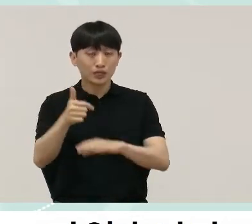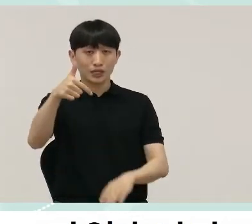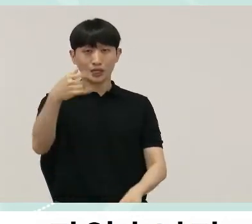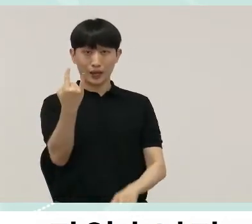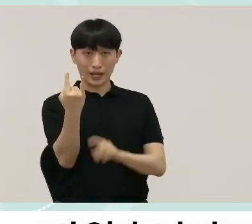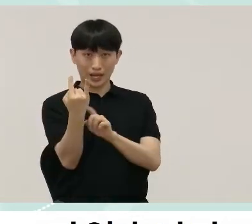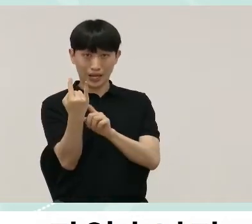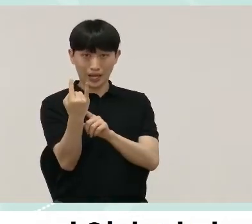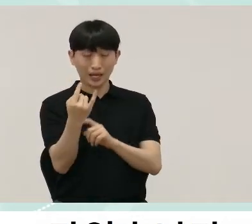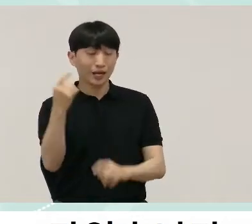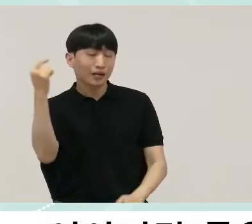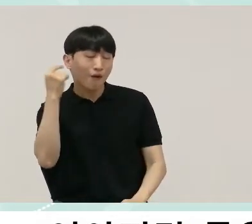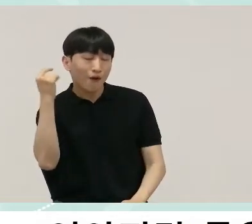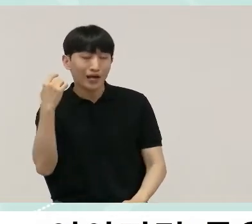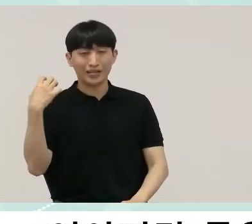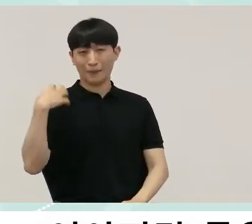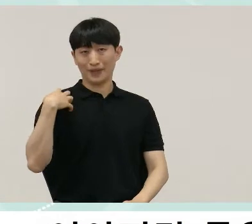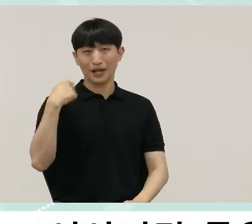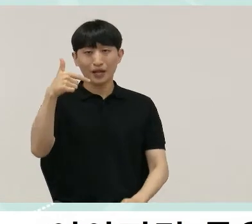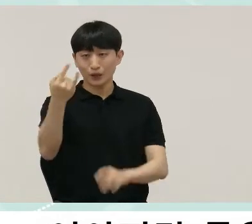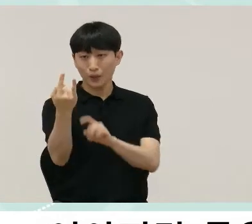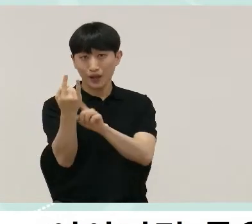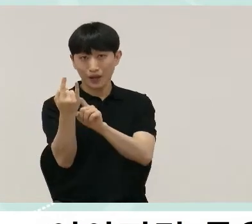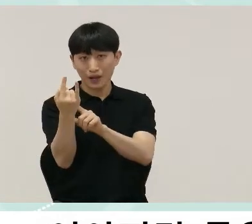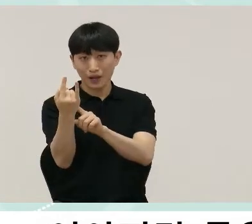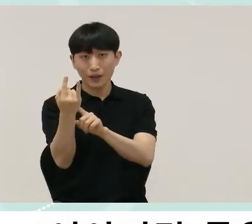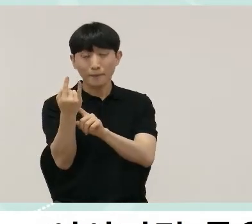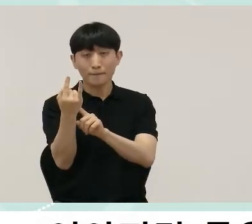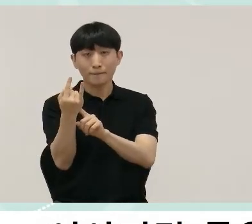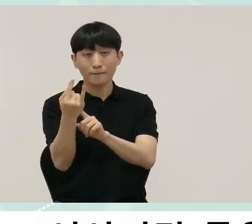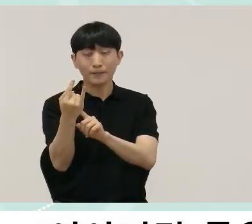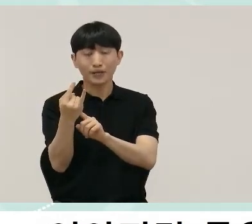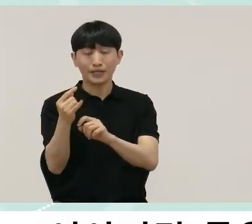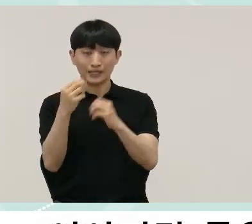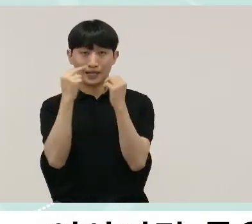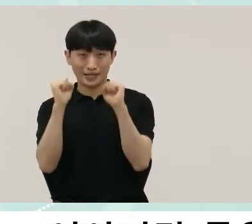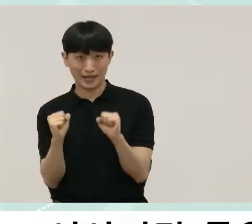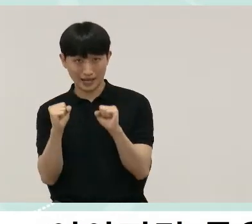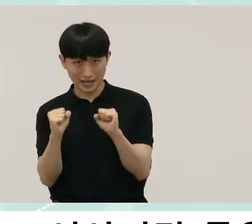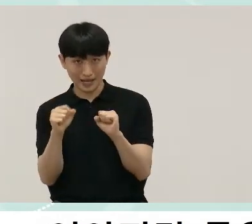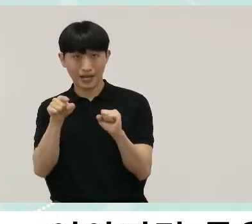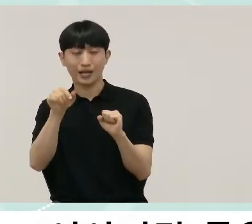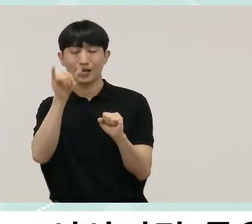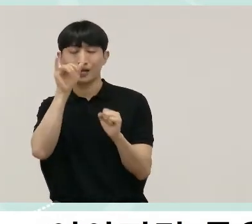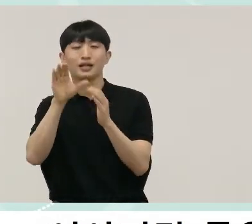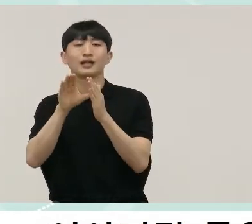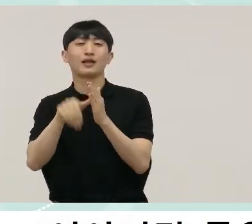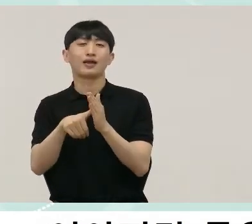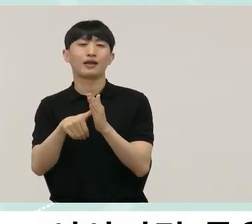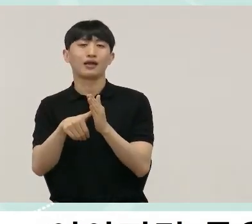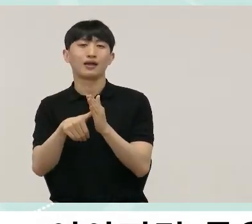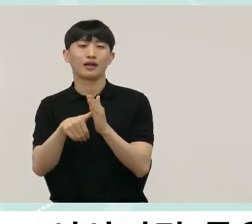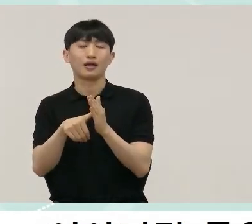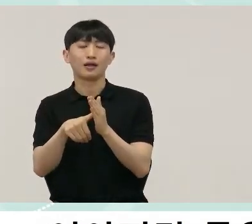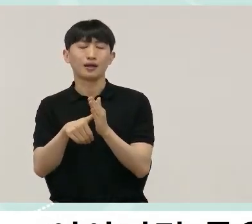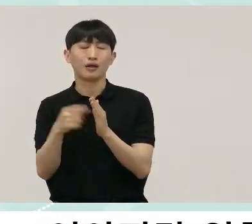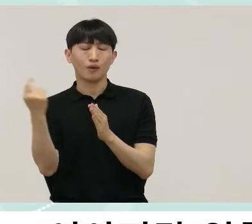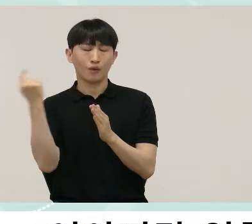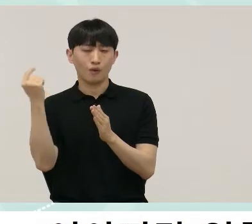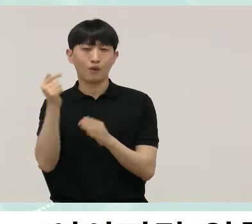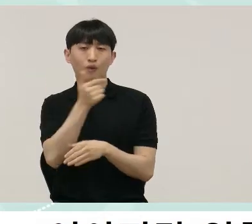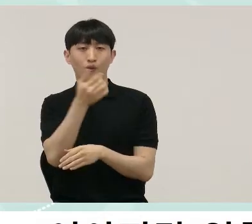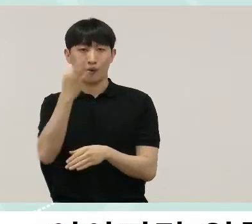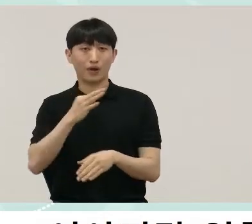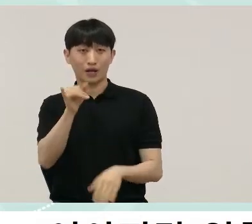깨어 있어야지만 인공와우 효과를 볼 수 있는데 소리에 대한 자극이 계속적으로 이루어져야지만 들을 수